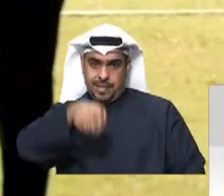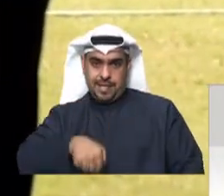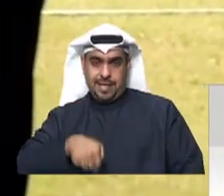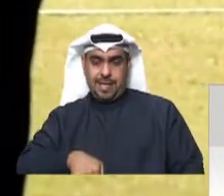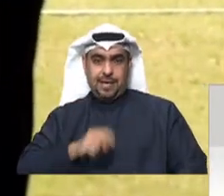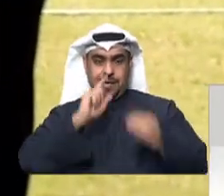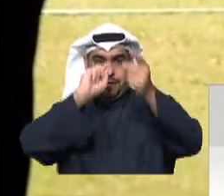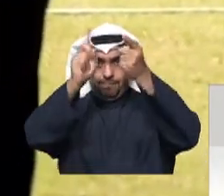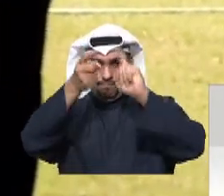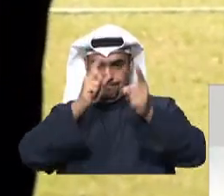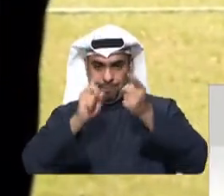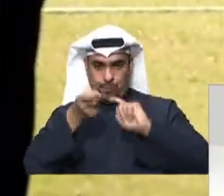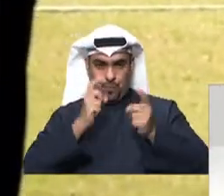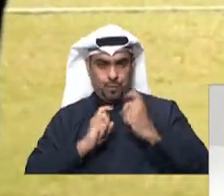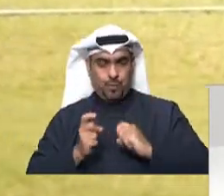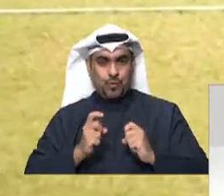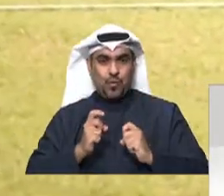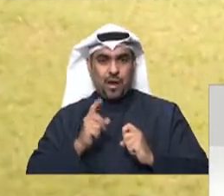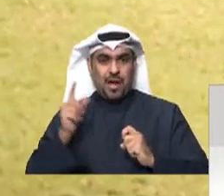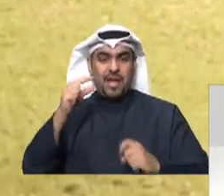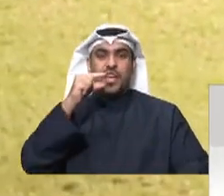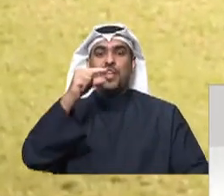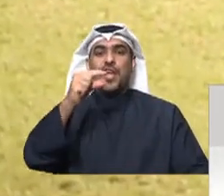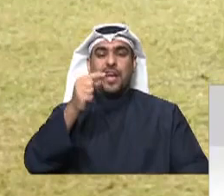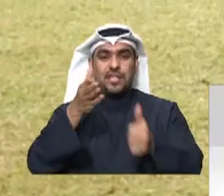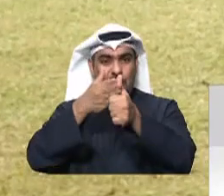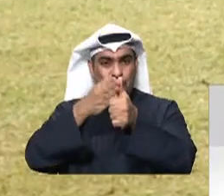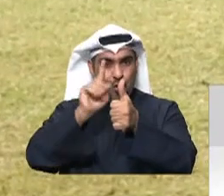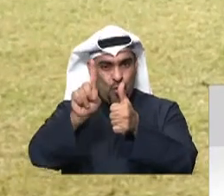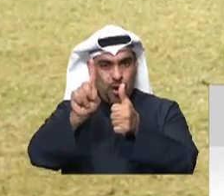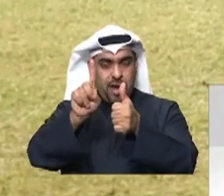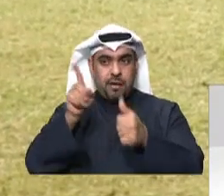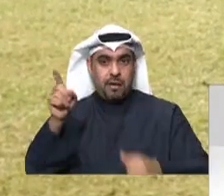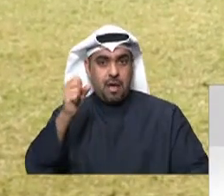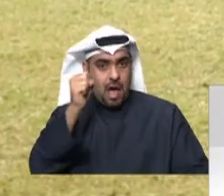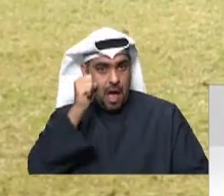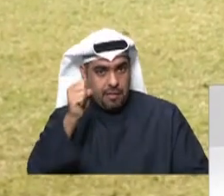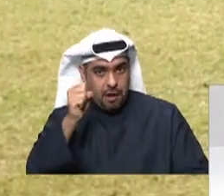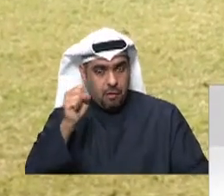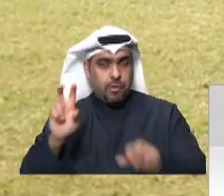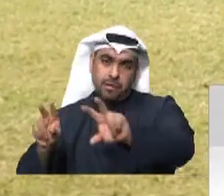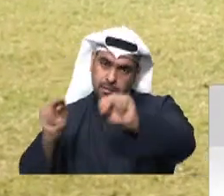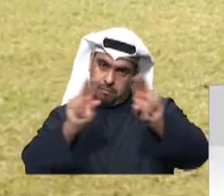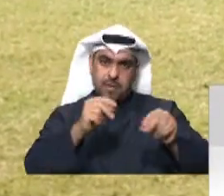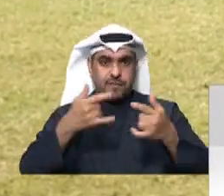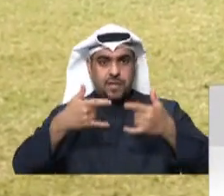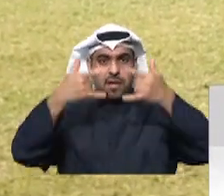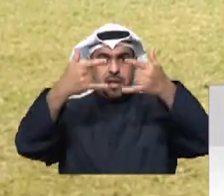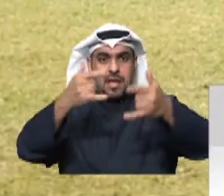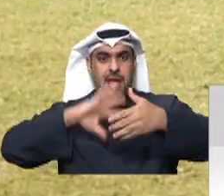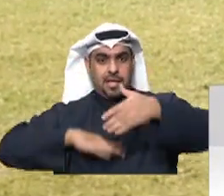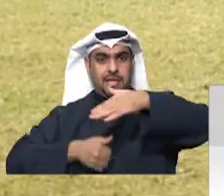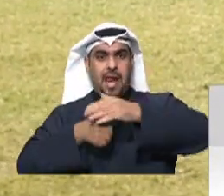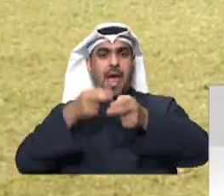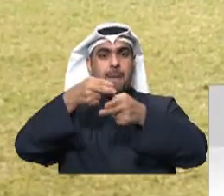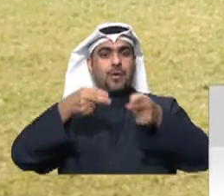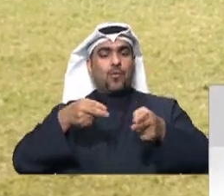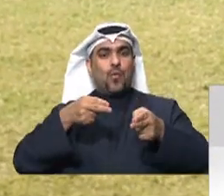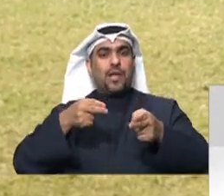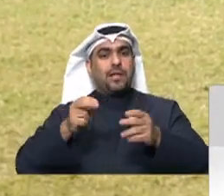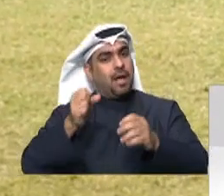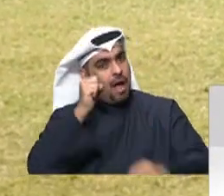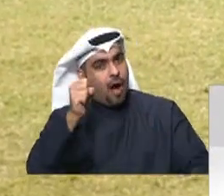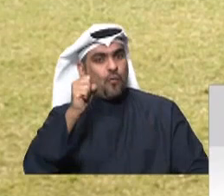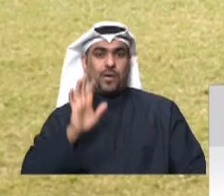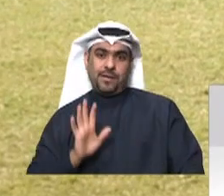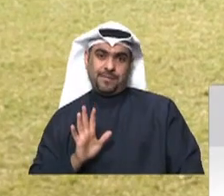شوية في تذبذب في الأداء في تذبذب في المستوى، لكن قدر يتخطى نادي الجهرة على أقل تقدير. توجيه هذه الفرق دائما في هذه اللقاءات الإقصائية يحاول